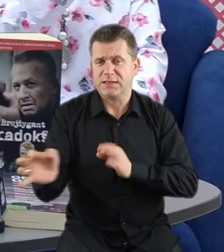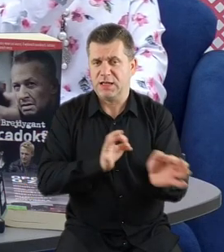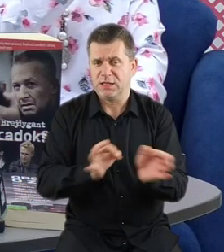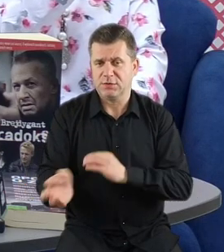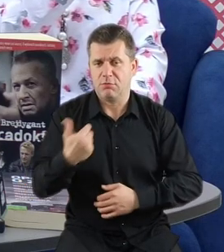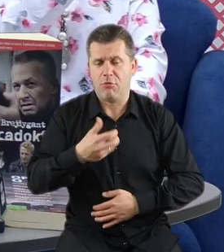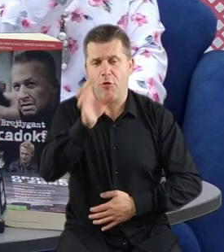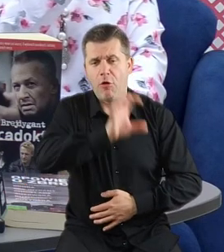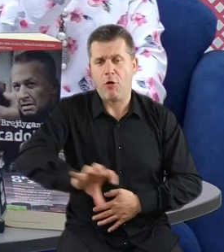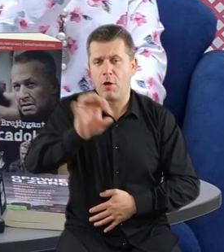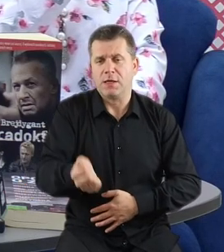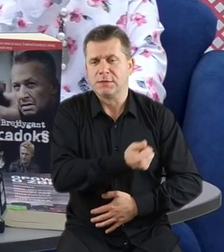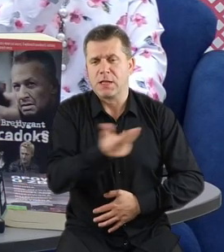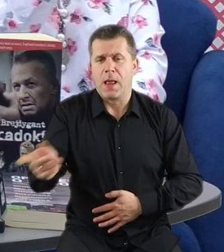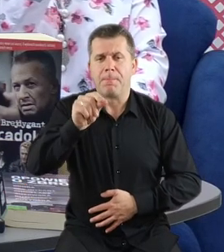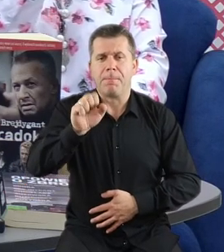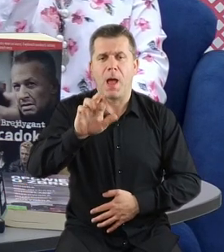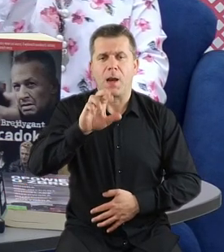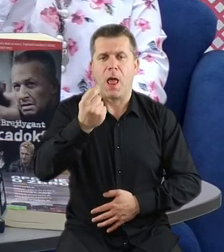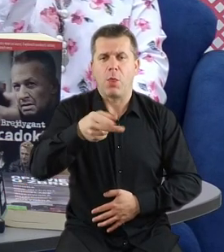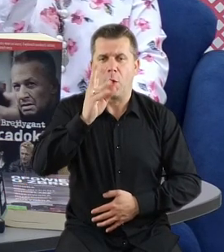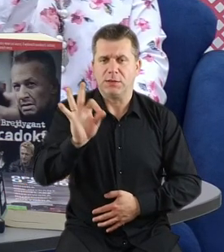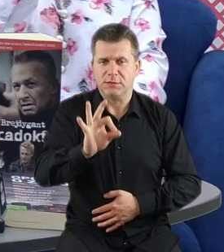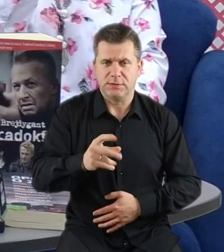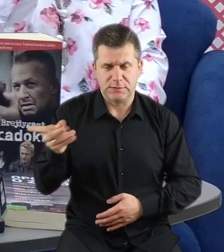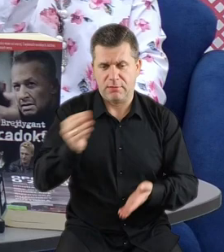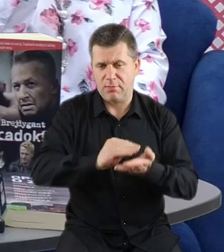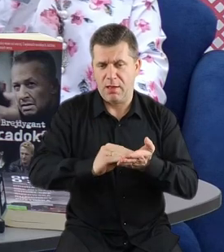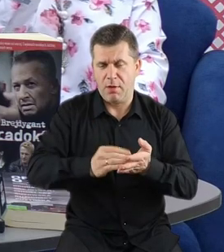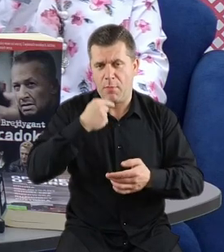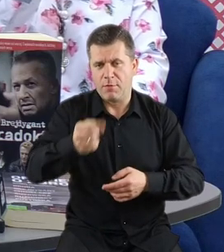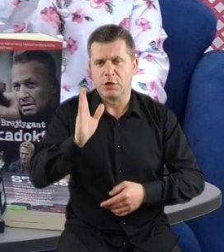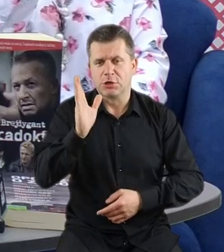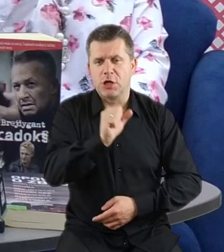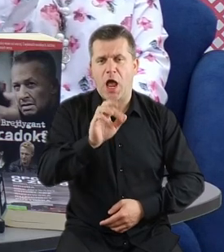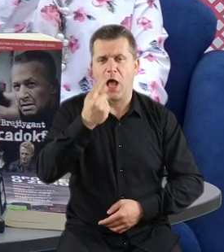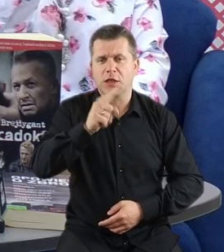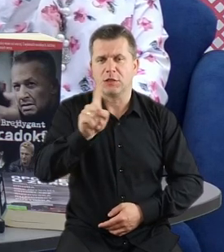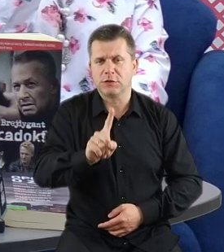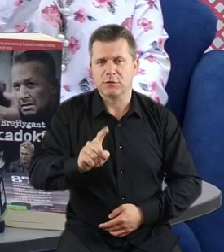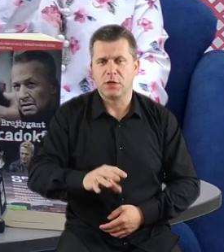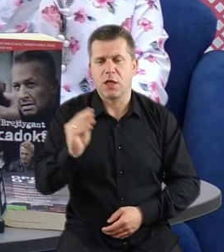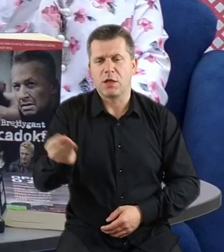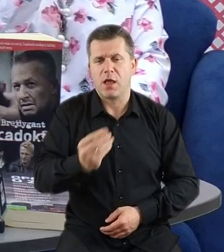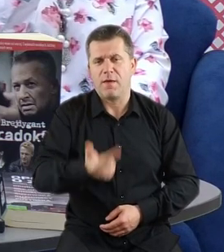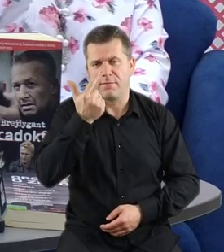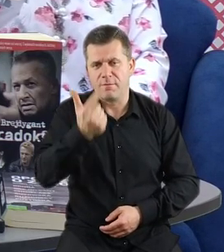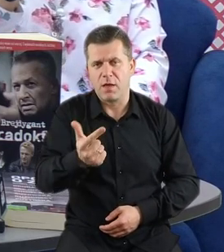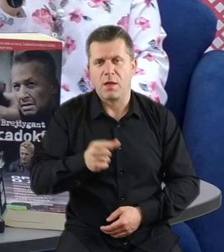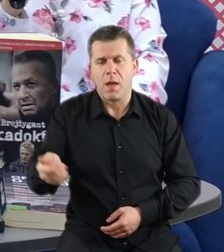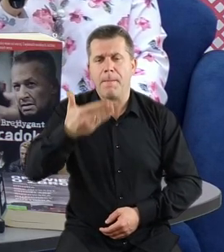którą oglądamy w serialu Paradoks. Napisał powieść Szać, a później dwie powieści o